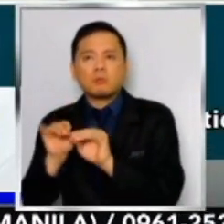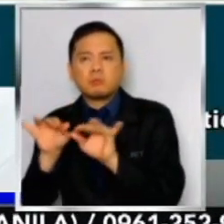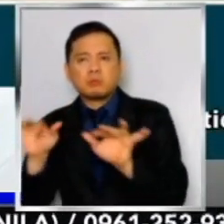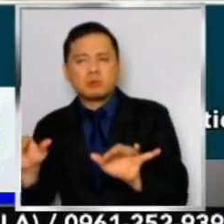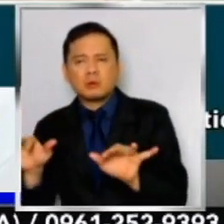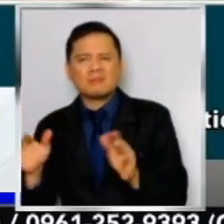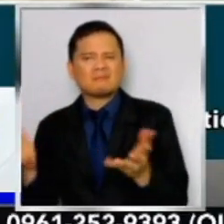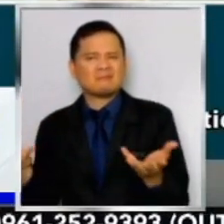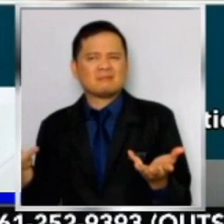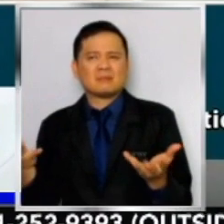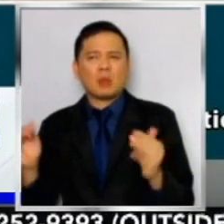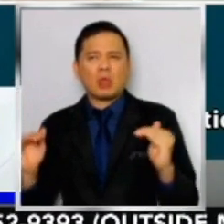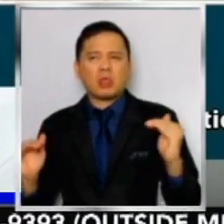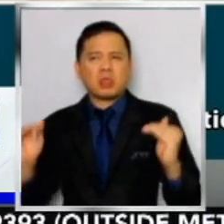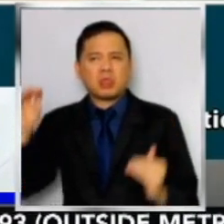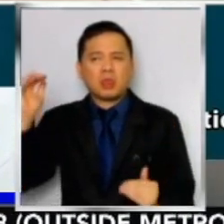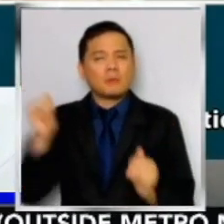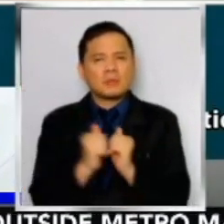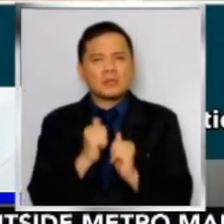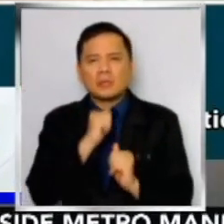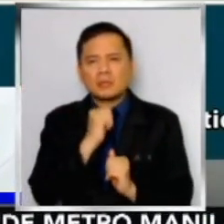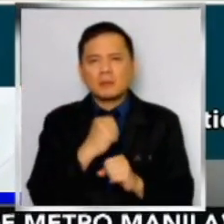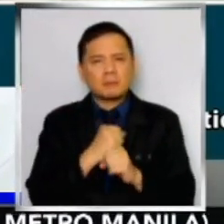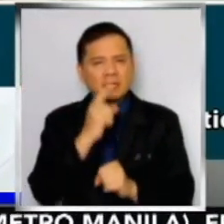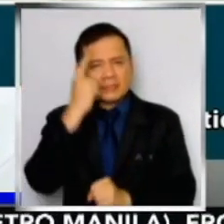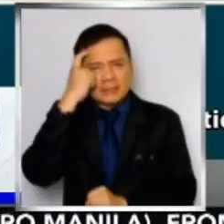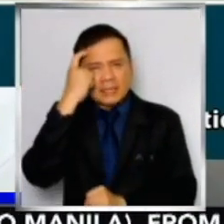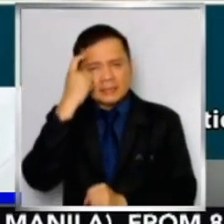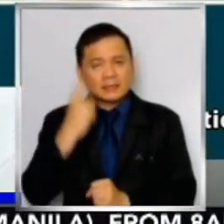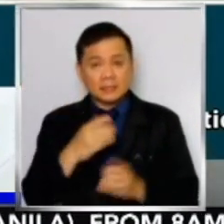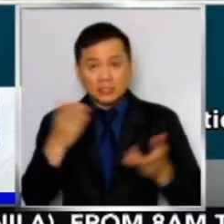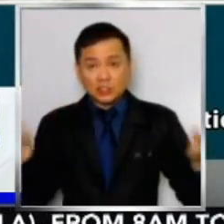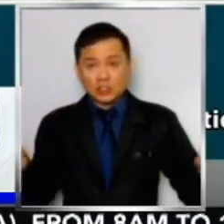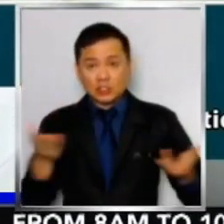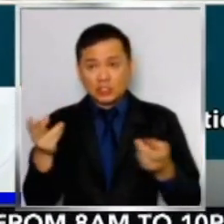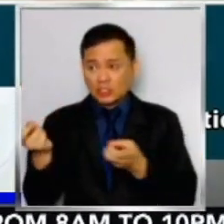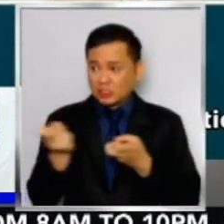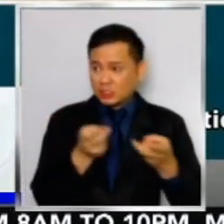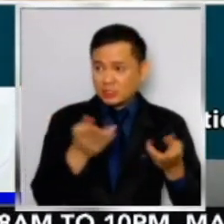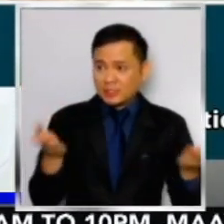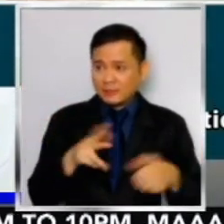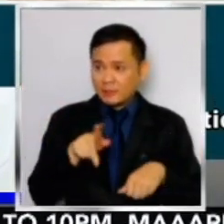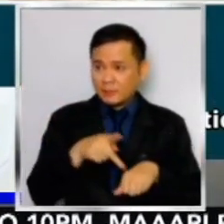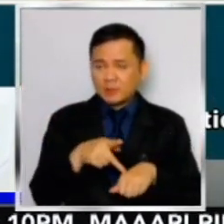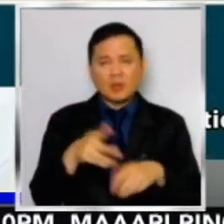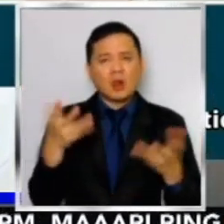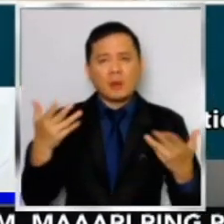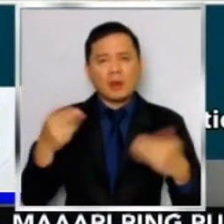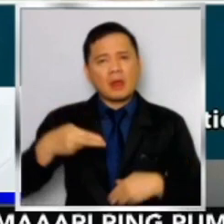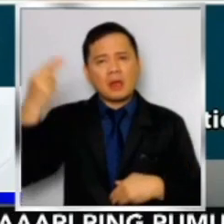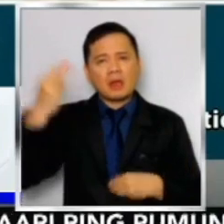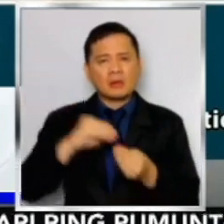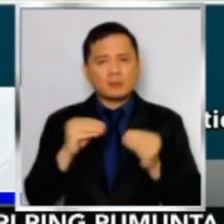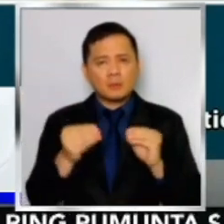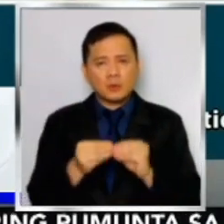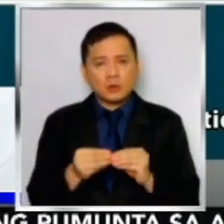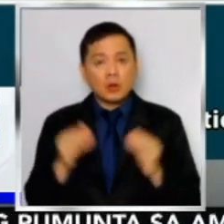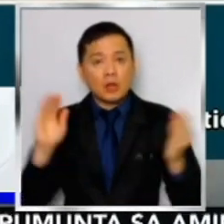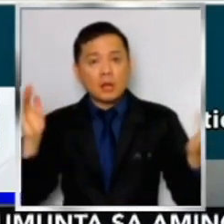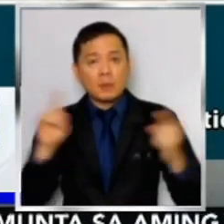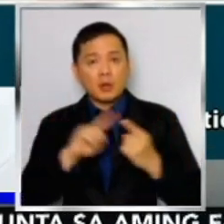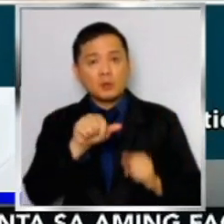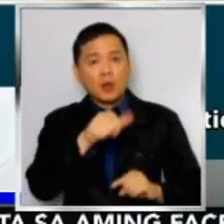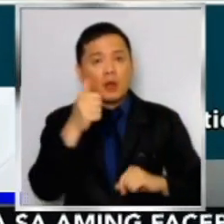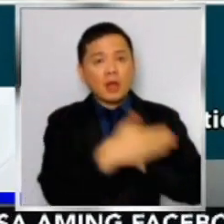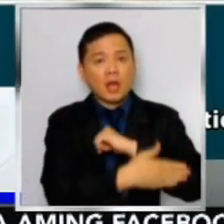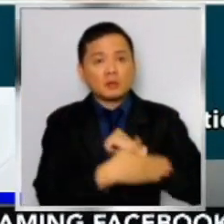because yun pong transmission dito sa ating bansa ay napakataas na. Baka mas mataas pa dun sa mga pinagbabawalan natin na